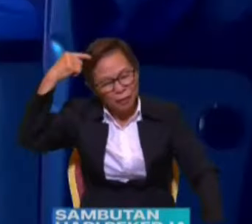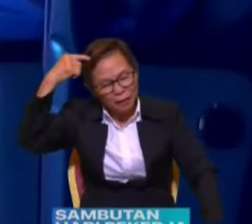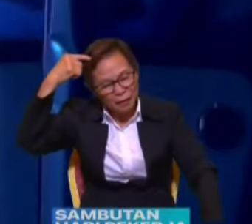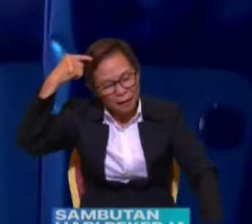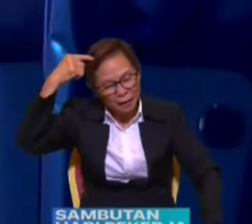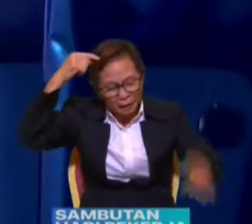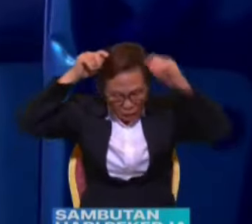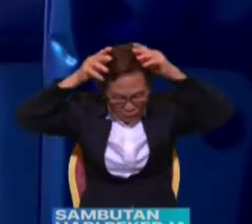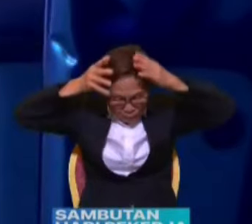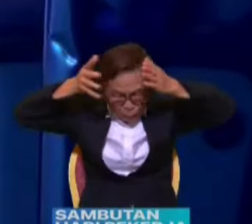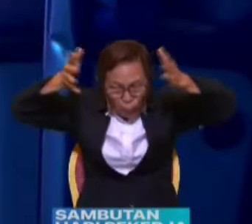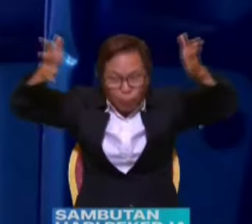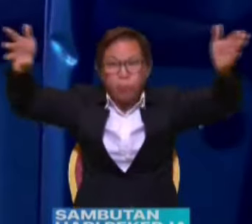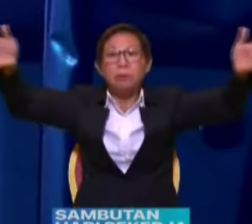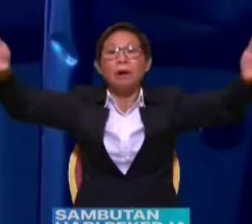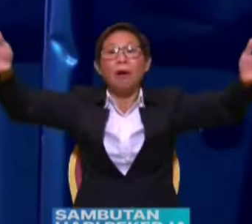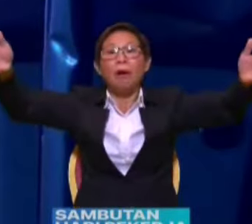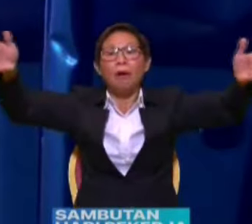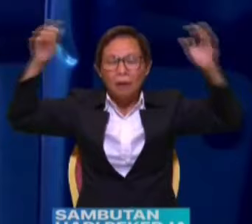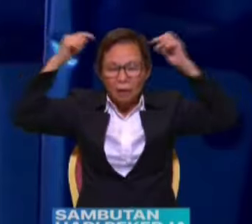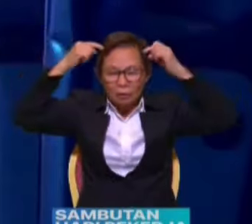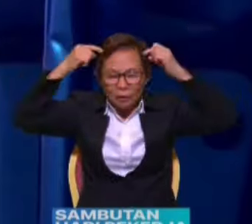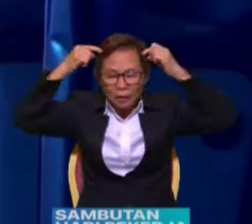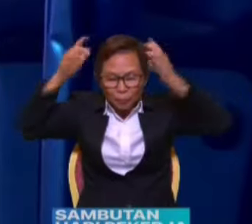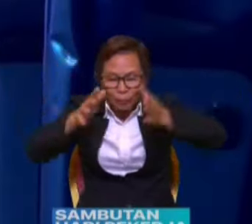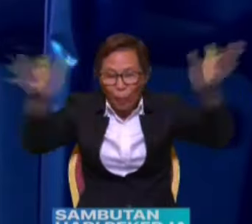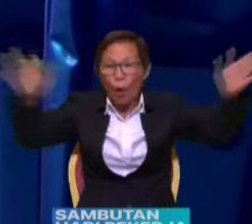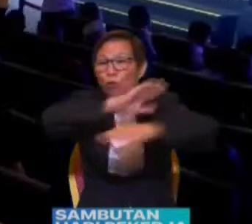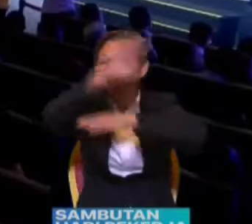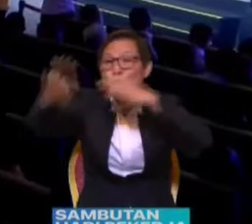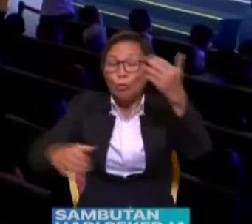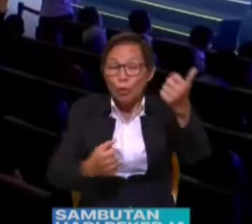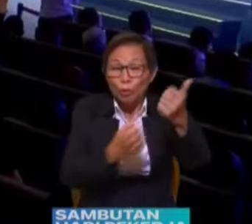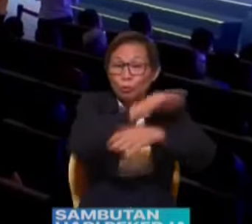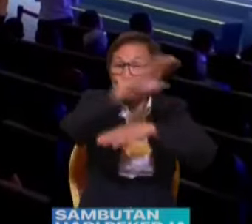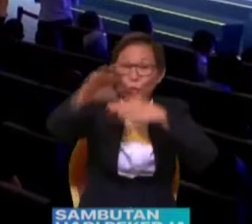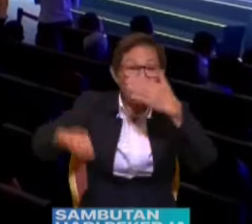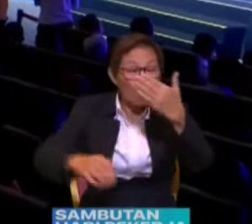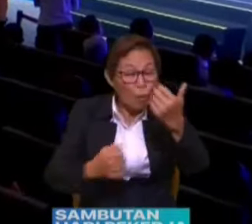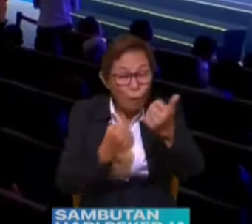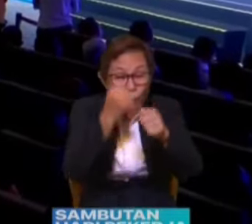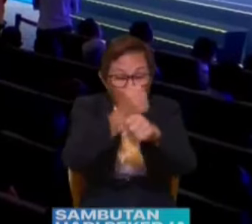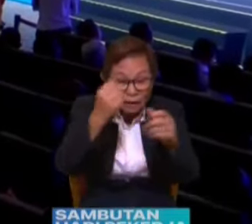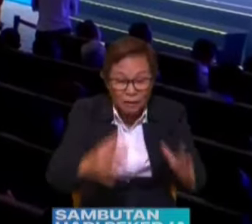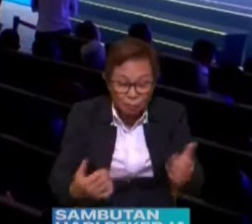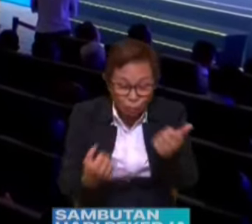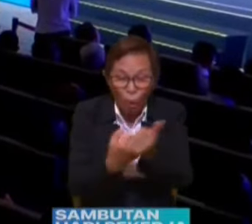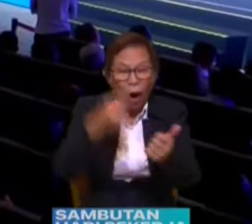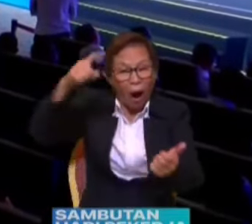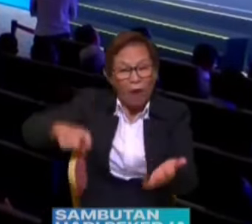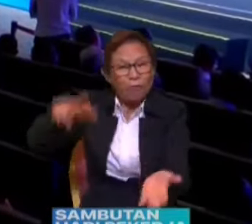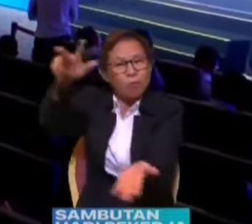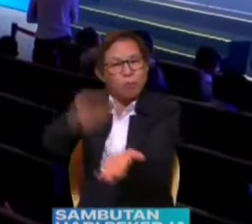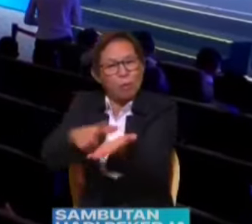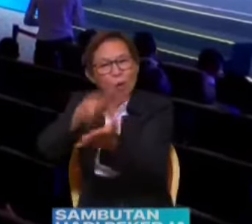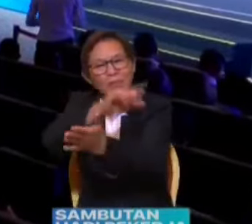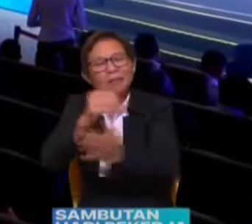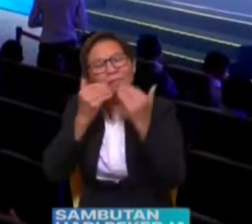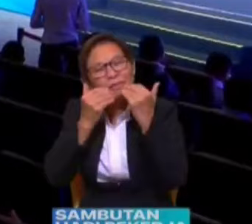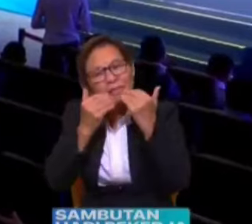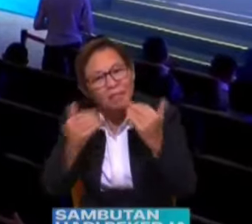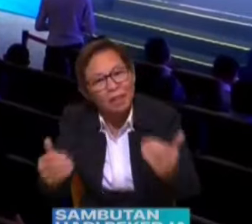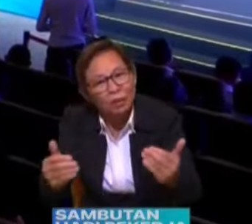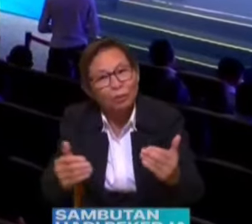yang lebih besar. Semua yang memberi sumbangan harus diberi pengiktirafan dan penghargaan.